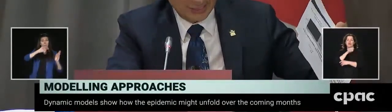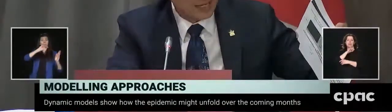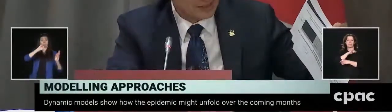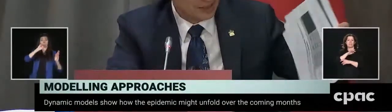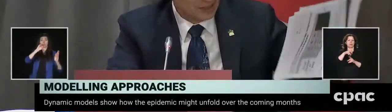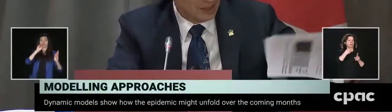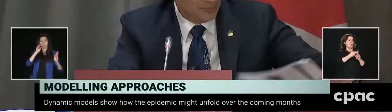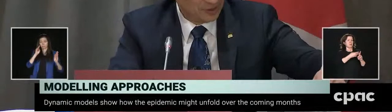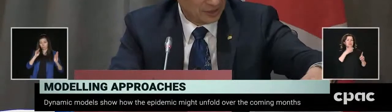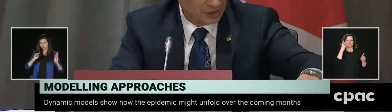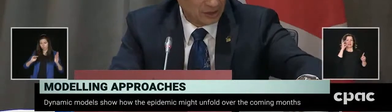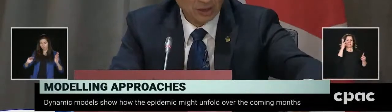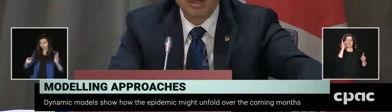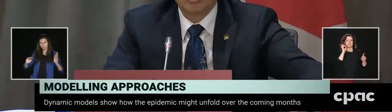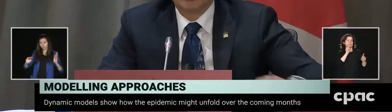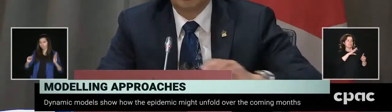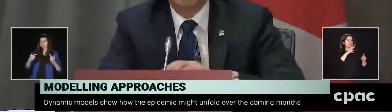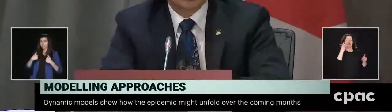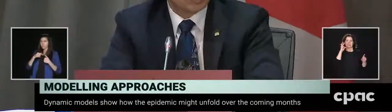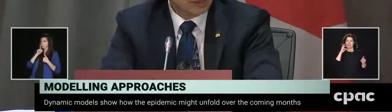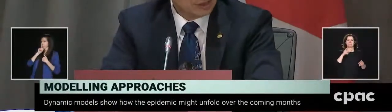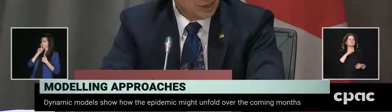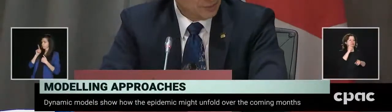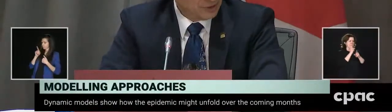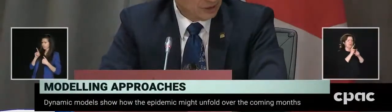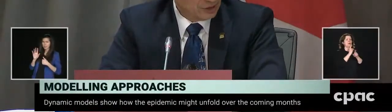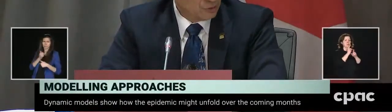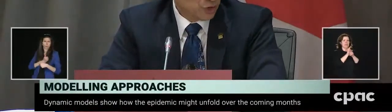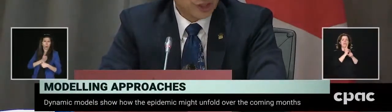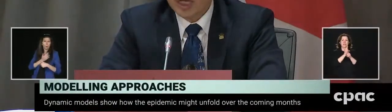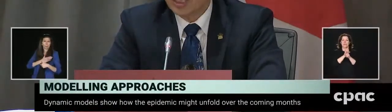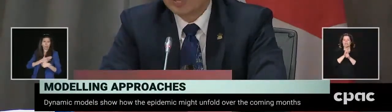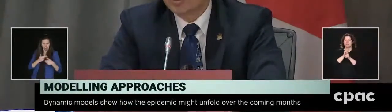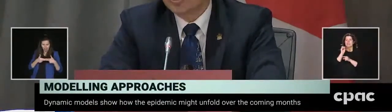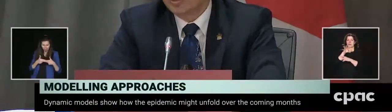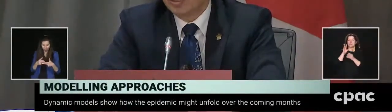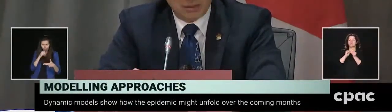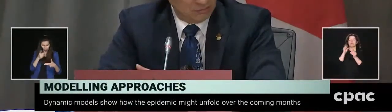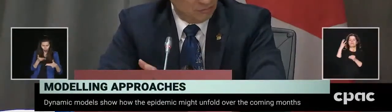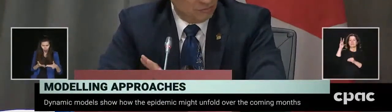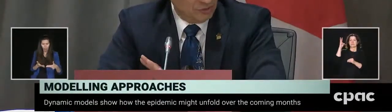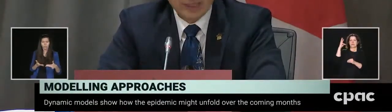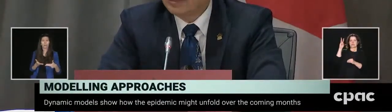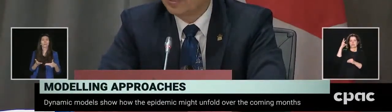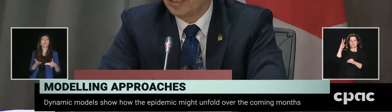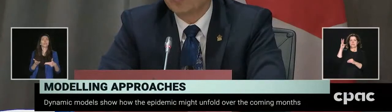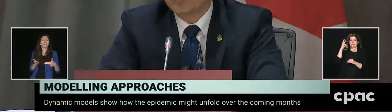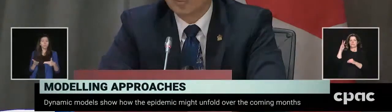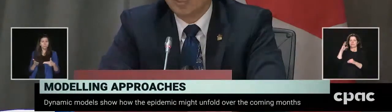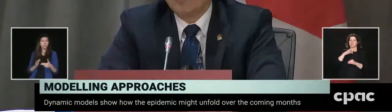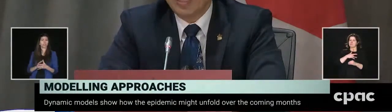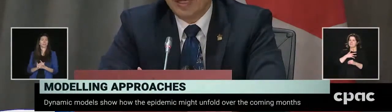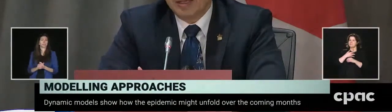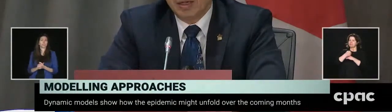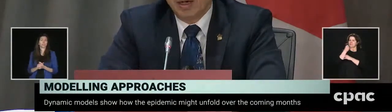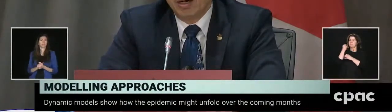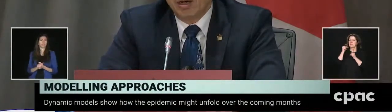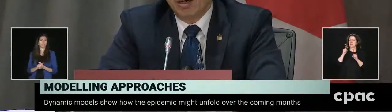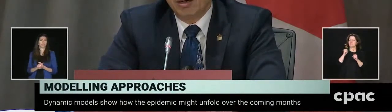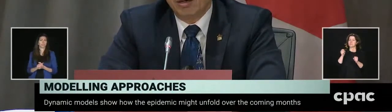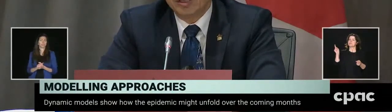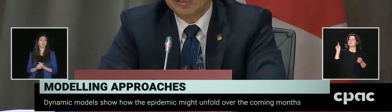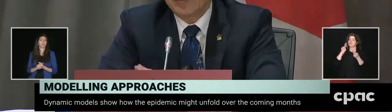diapositive 16, peut-être, c'est peut-être jusqu'à l'été.